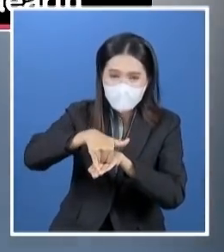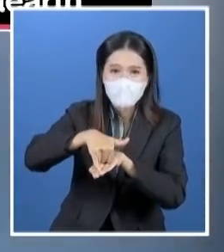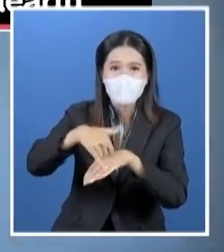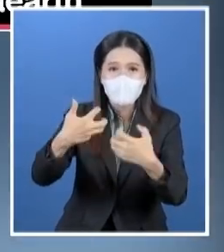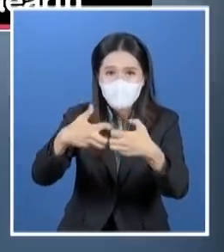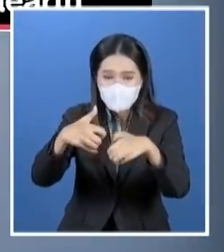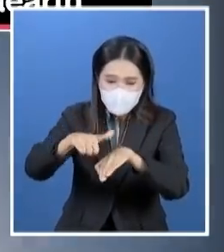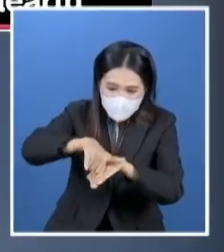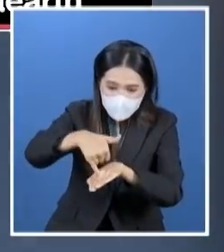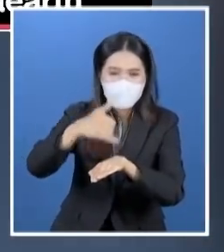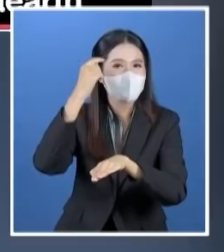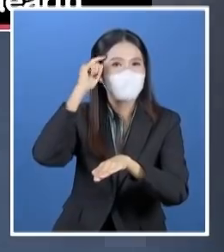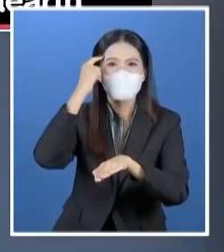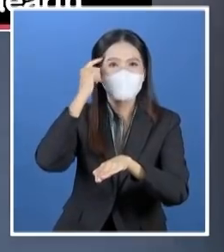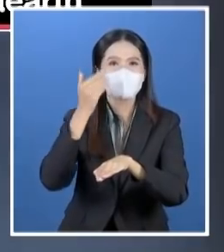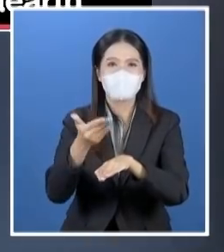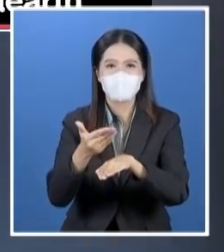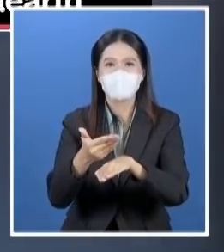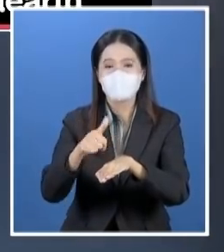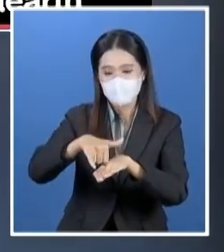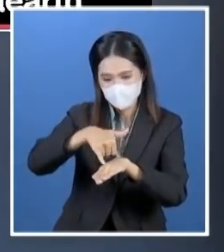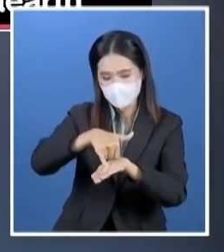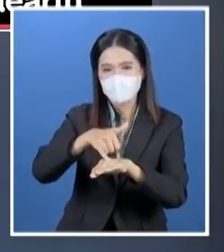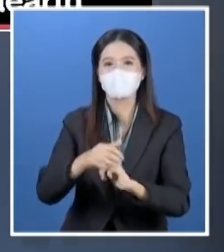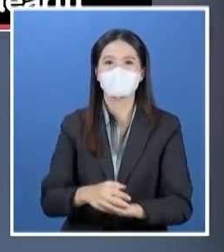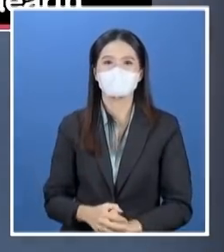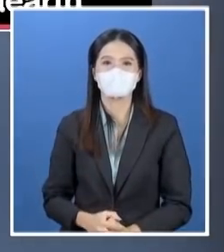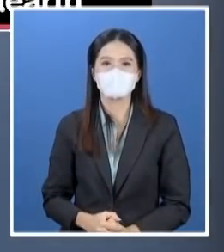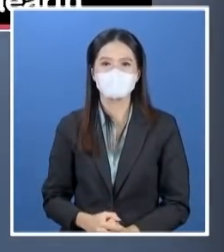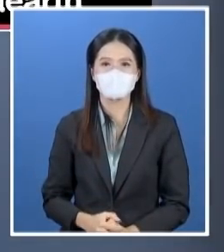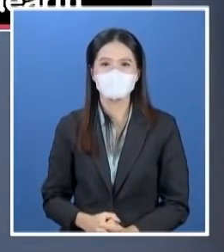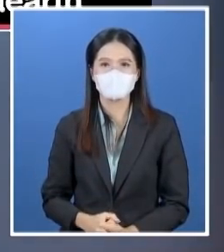ในห้องเครื่องยนต์ตั้งแต่แรกอยู่แล้วหรือเปล่าก็ไม่รู้แล้วเพิ่งไต่ออกมา